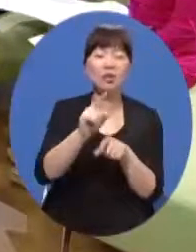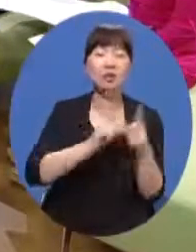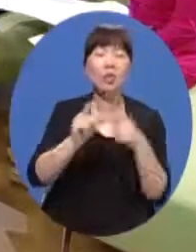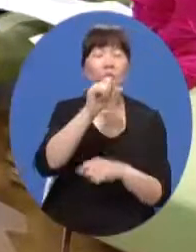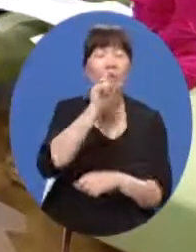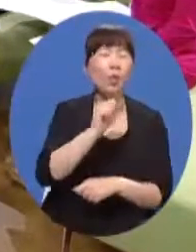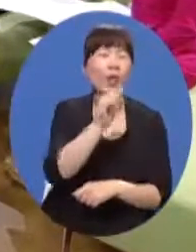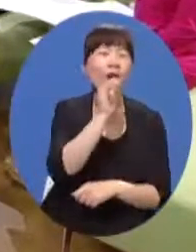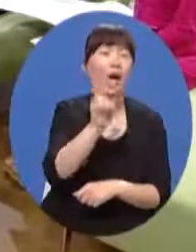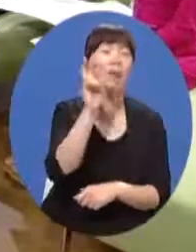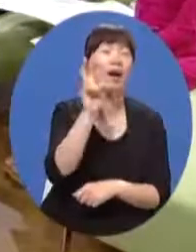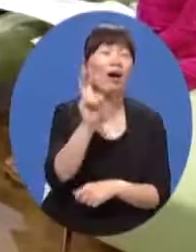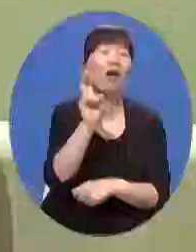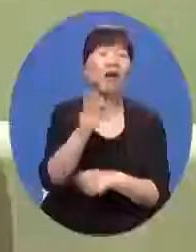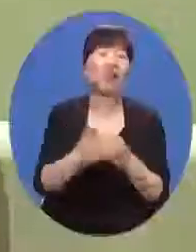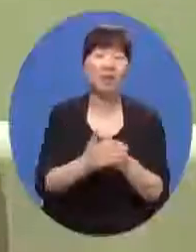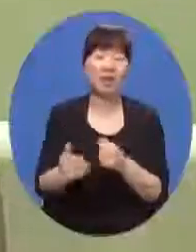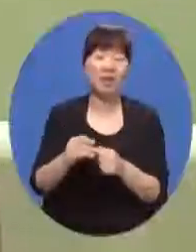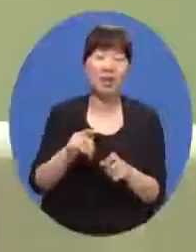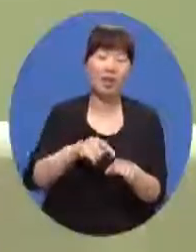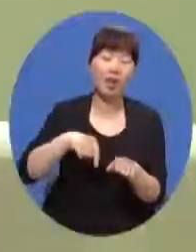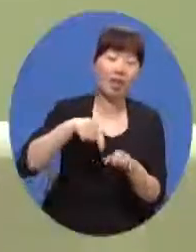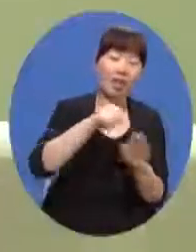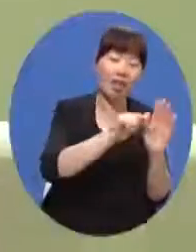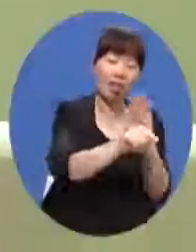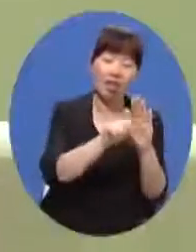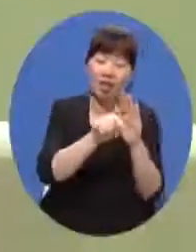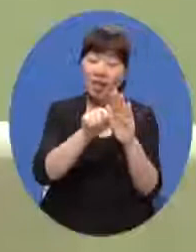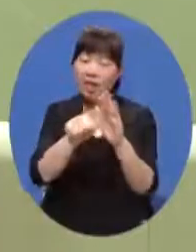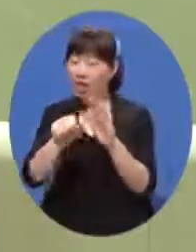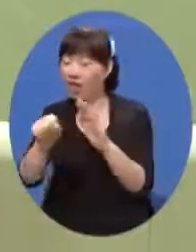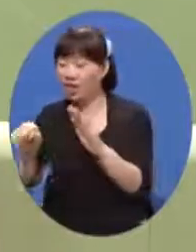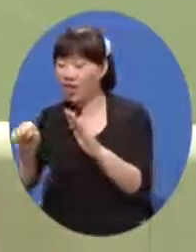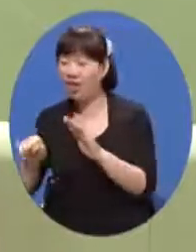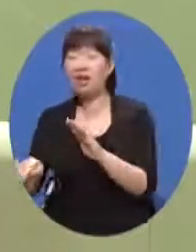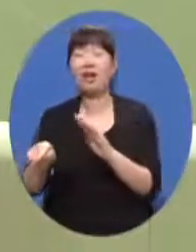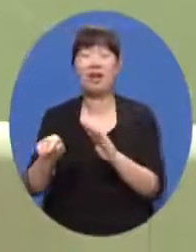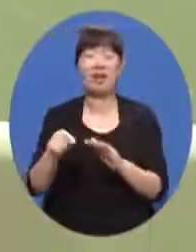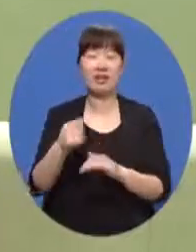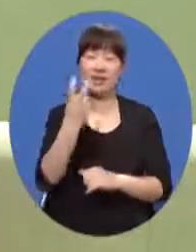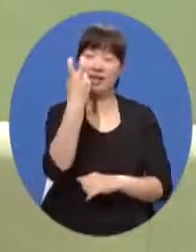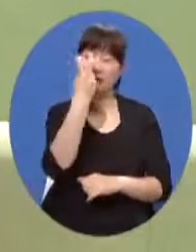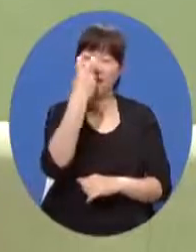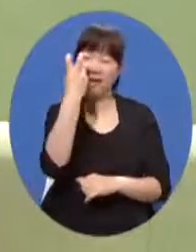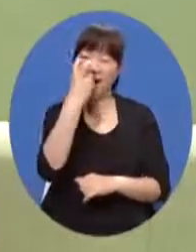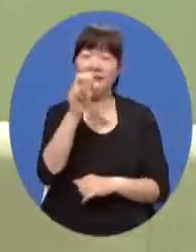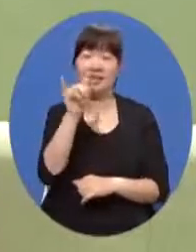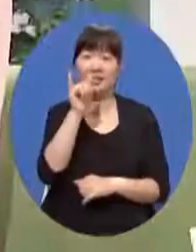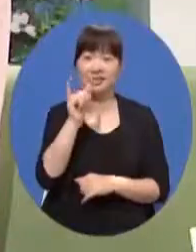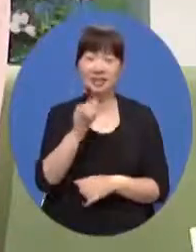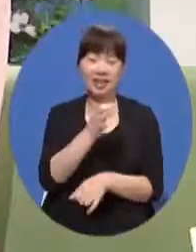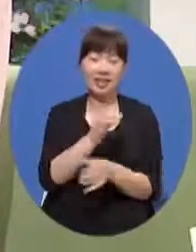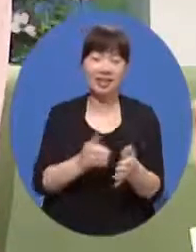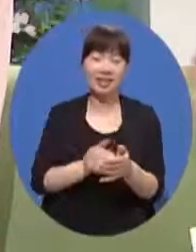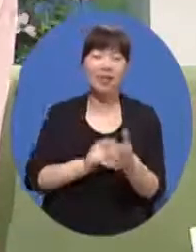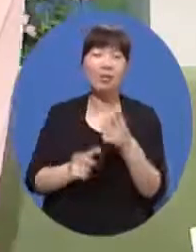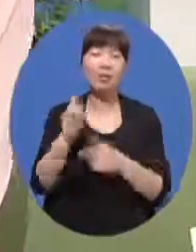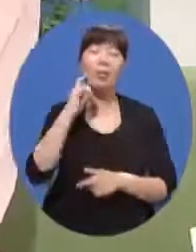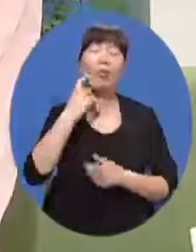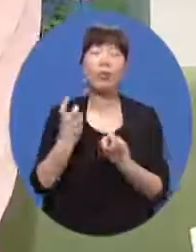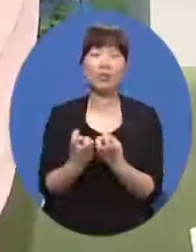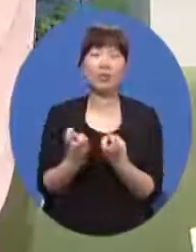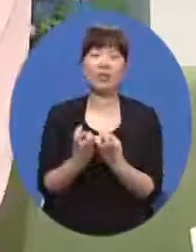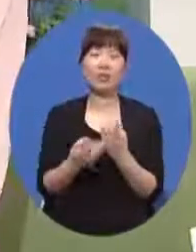있을지 모르잖아요. 그러니까 여기저기 그게 이제 그게 그건데 네, 채집을 하는 샀는데 더 예쁜 게 있으면 어떡해. 그러니까 네.